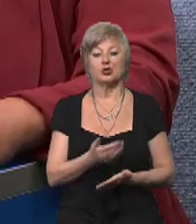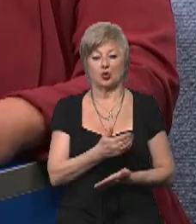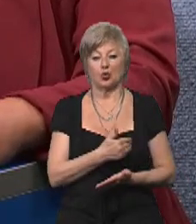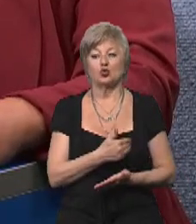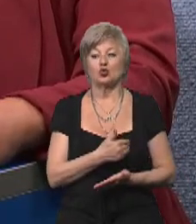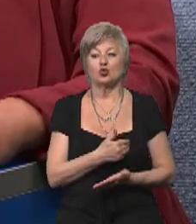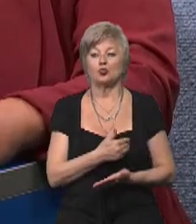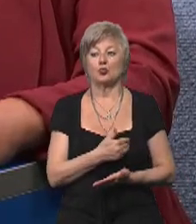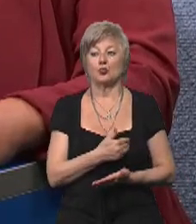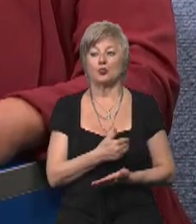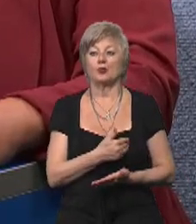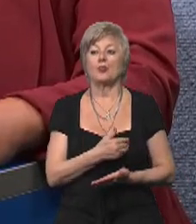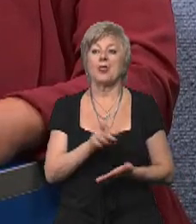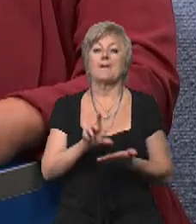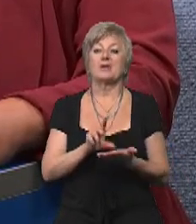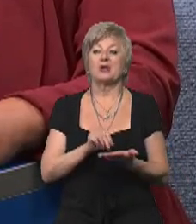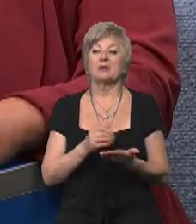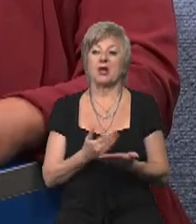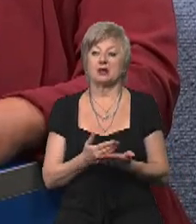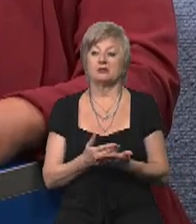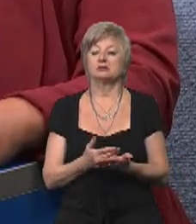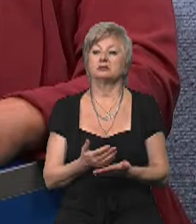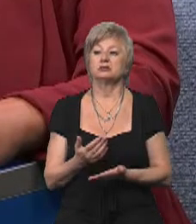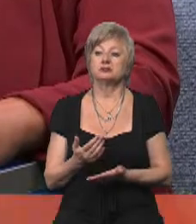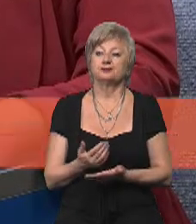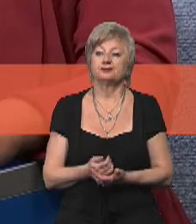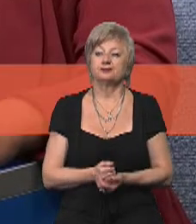навести, наприклад, звернулася